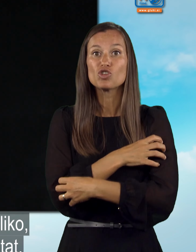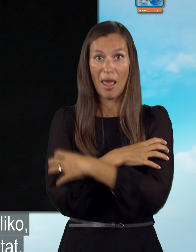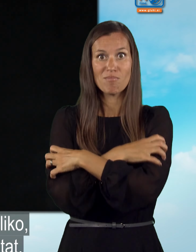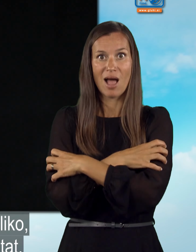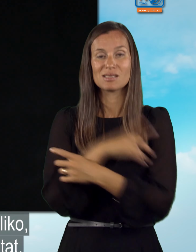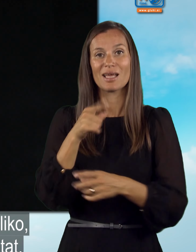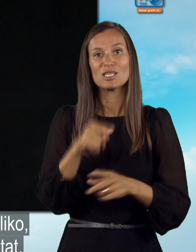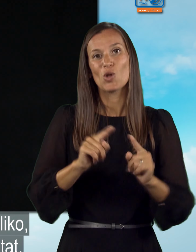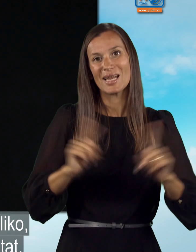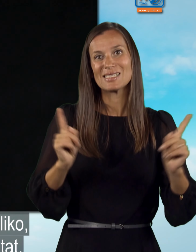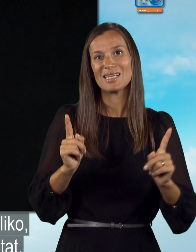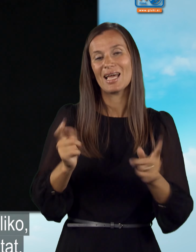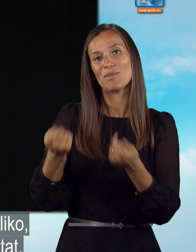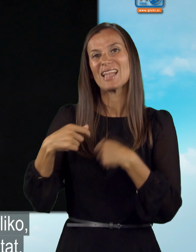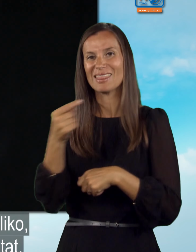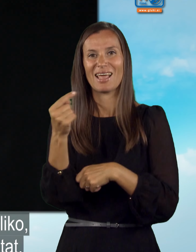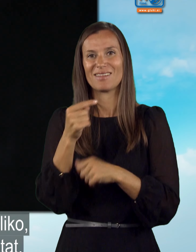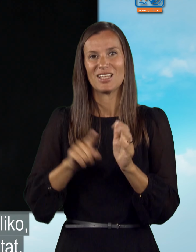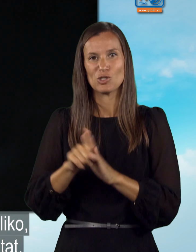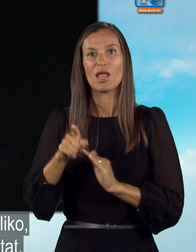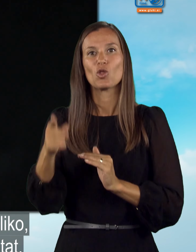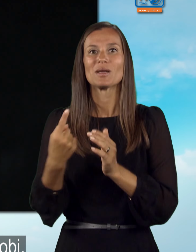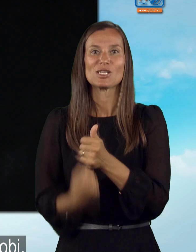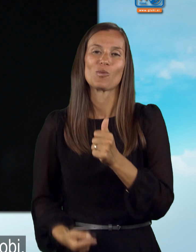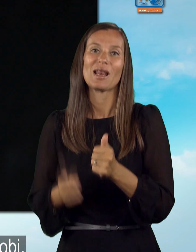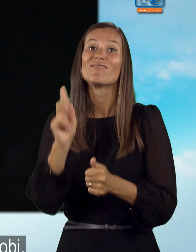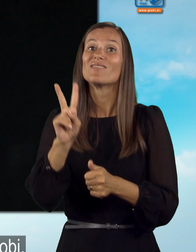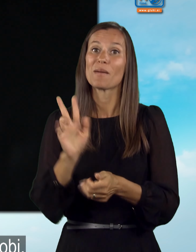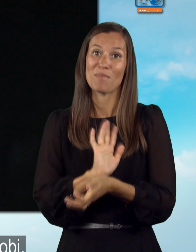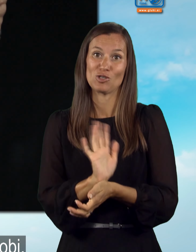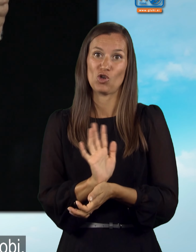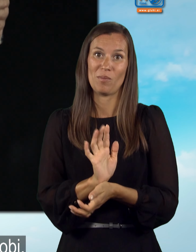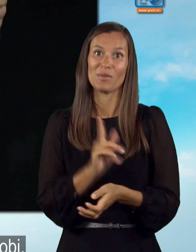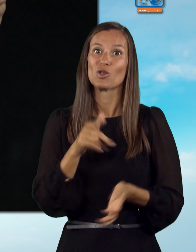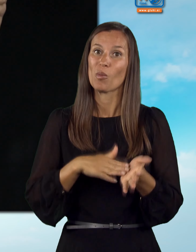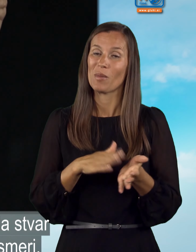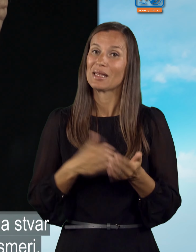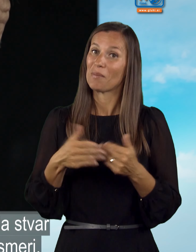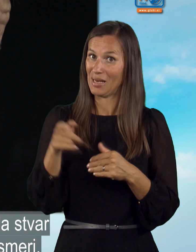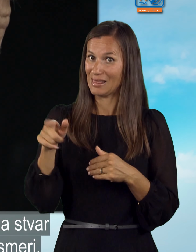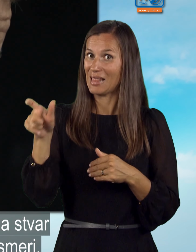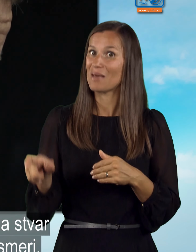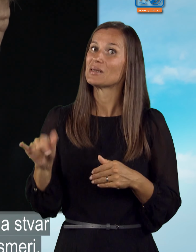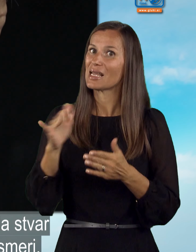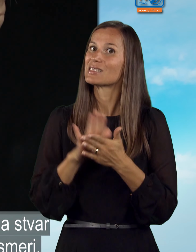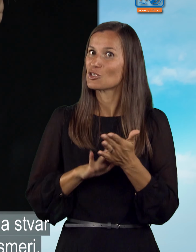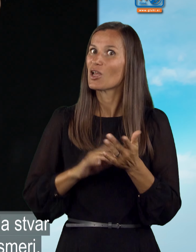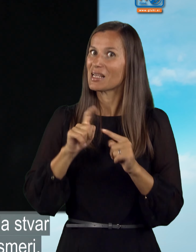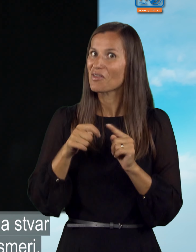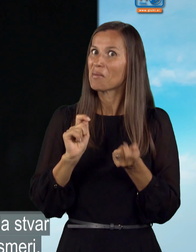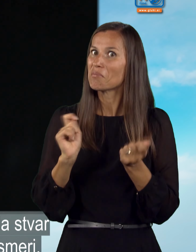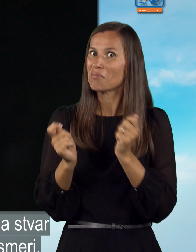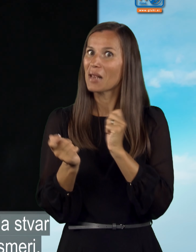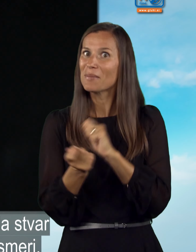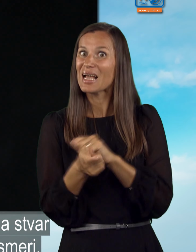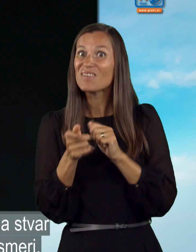In pa seveda tisto razliko, ki nam pa da negativen rezultat, si pa izgubila v maščobi. Tako da v bistvu se je pri tebi začela